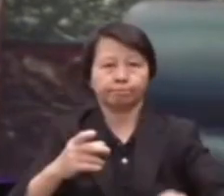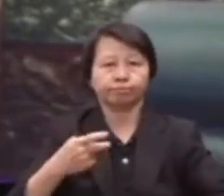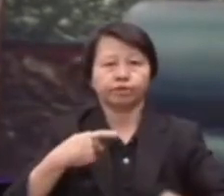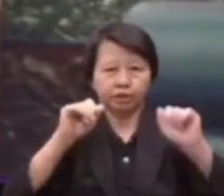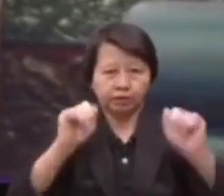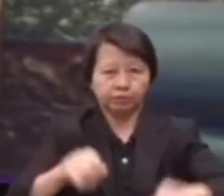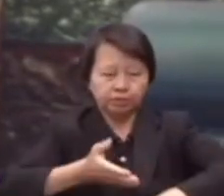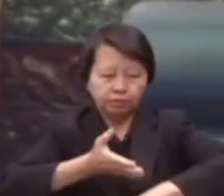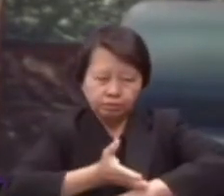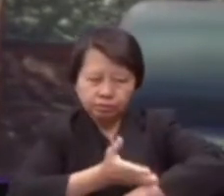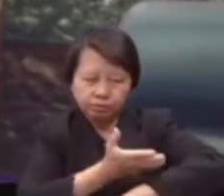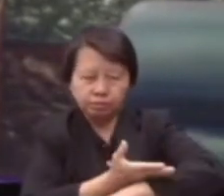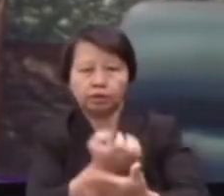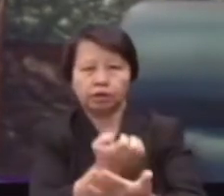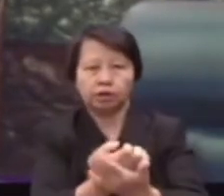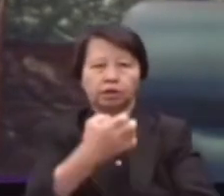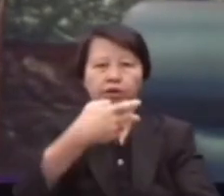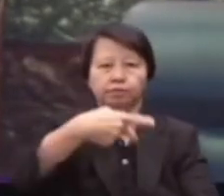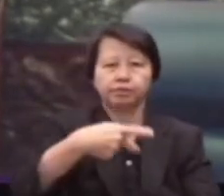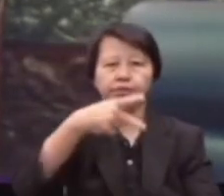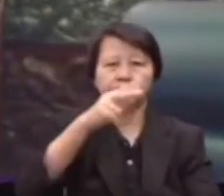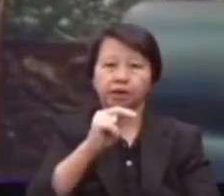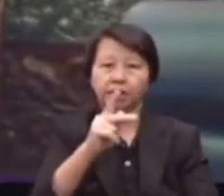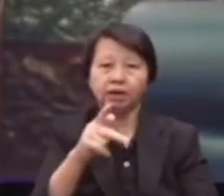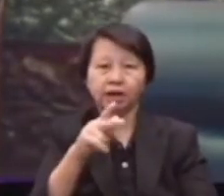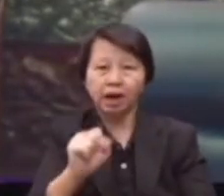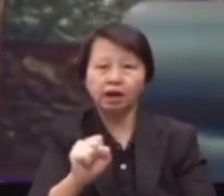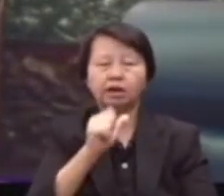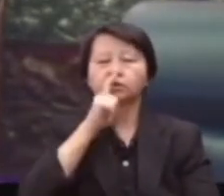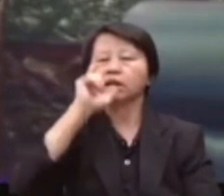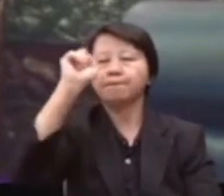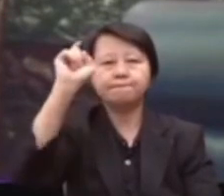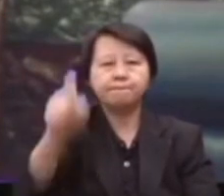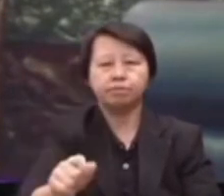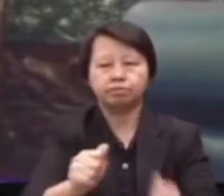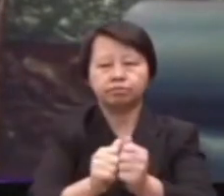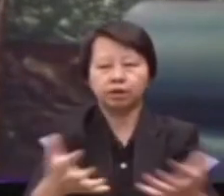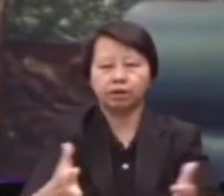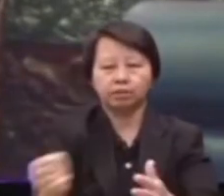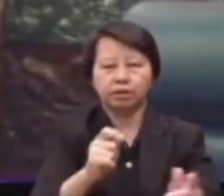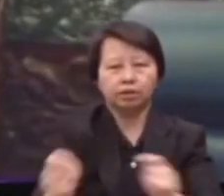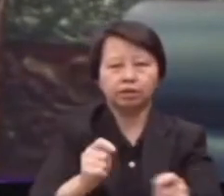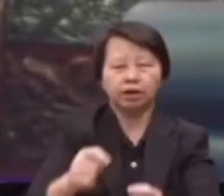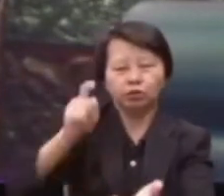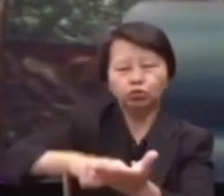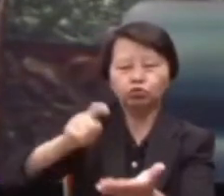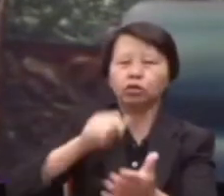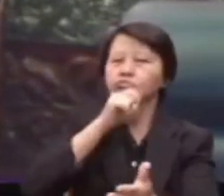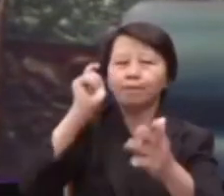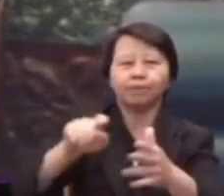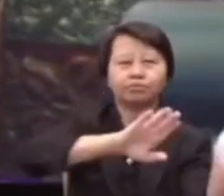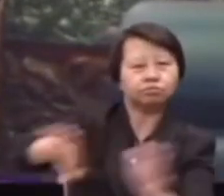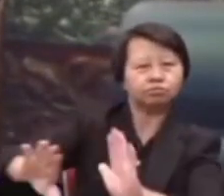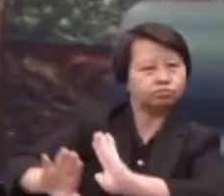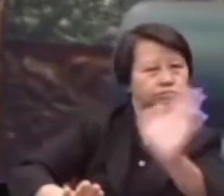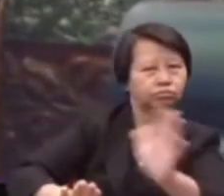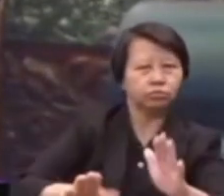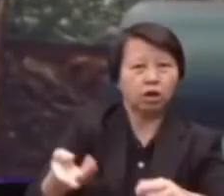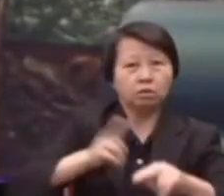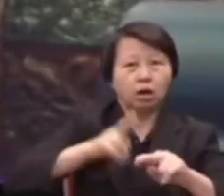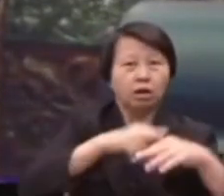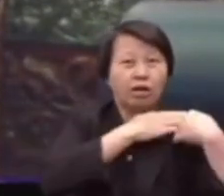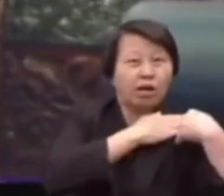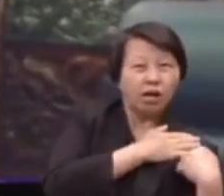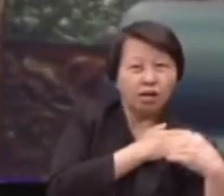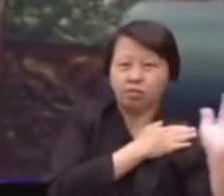memulihkan ekonomi PMKS tanpa kita mengambil tindakan berhutang dan menambah beban